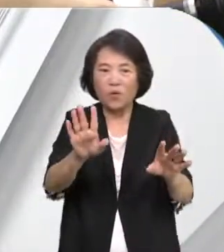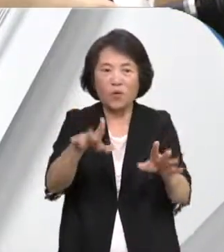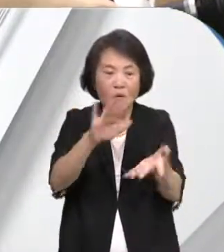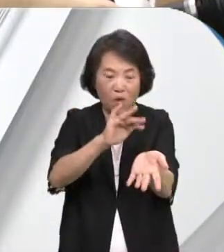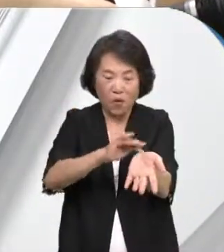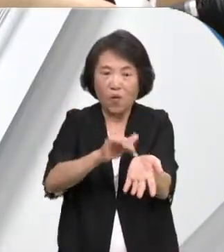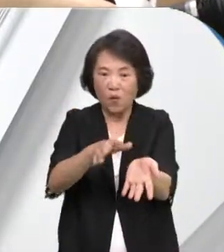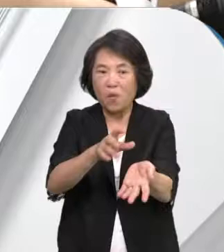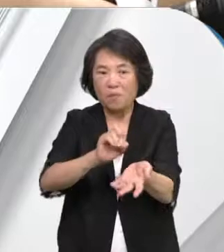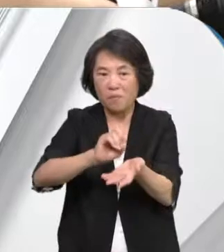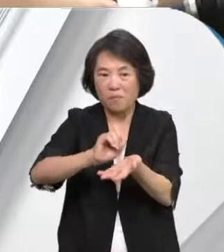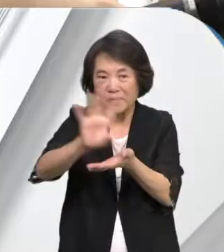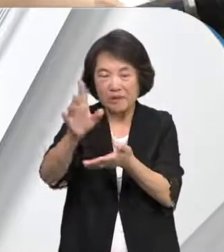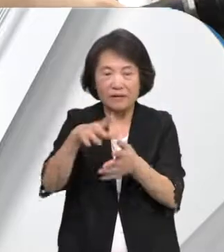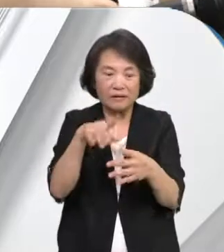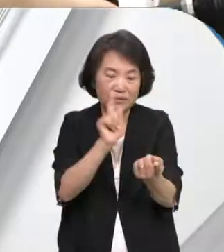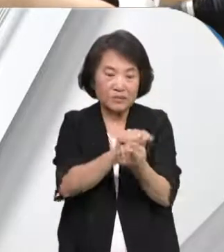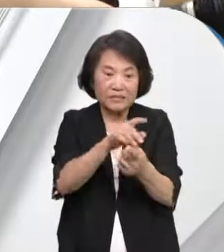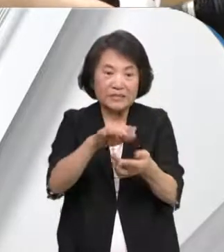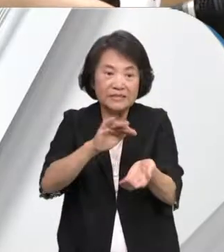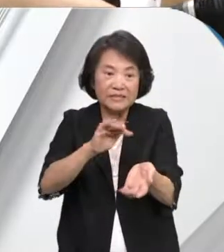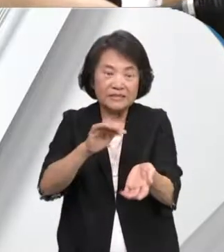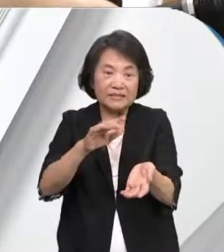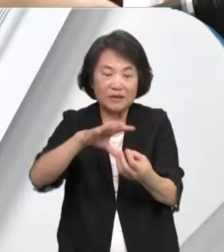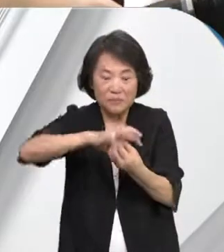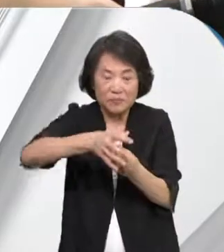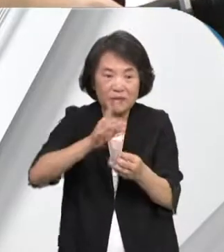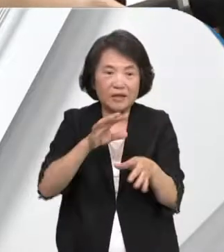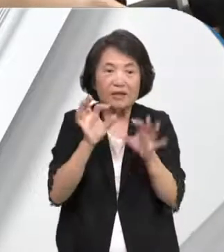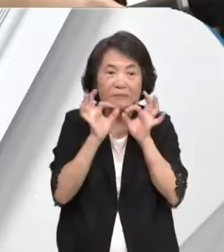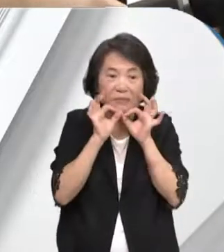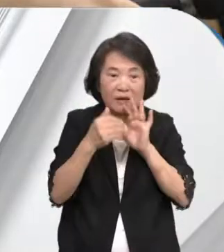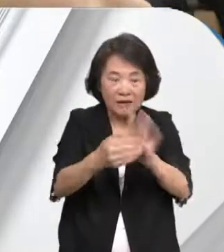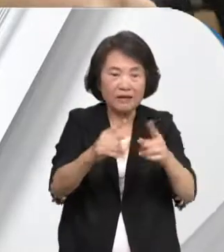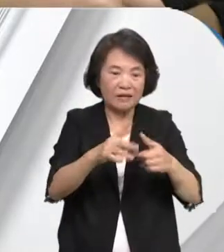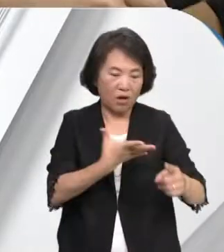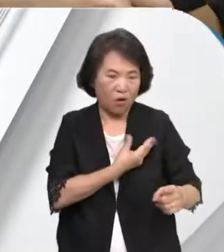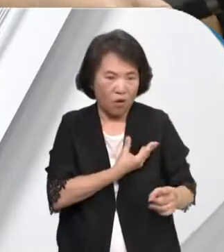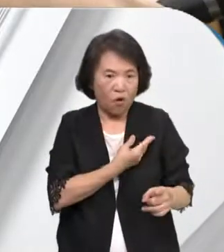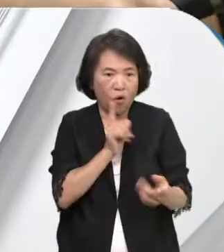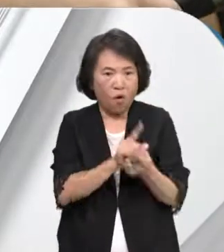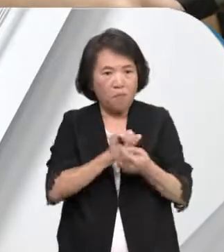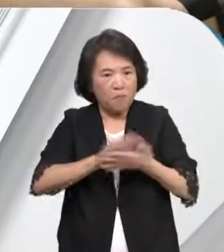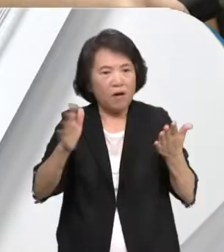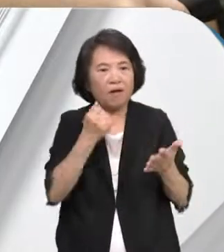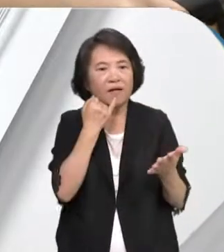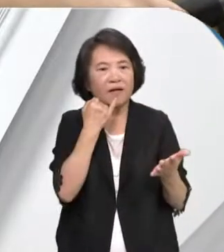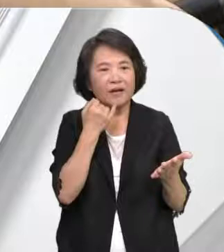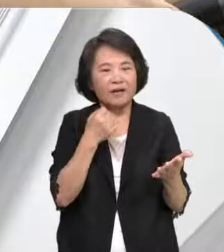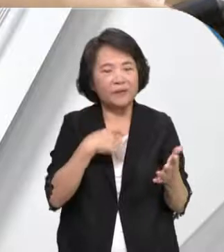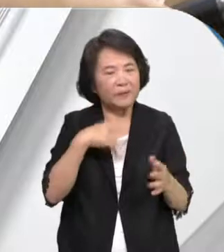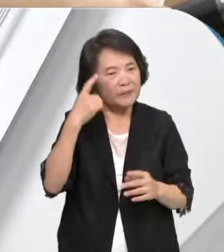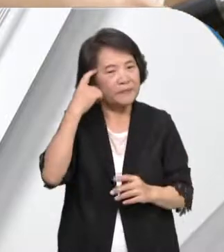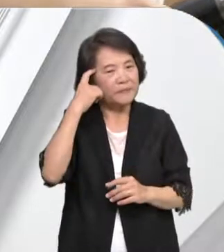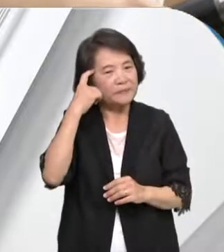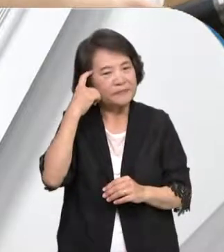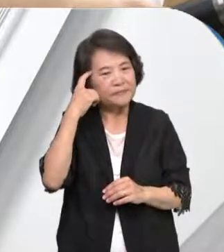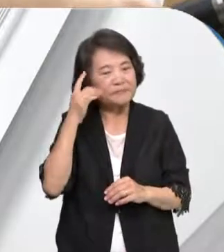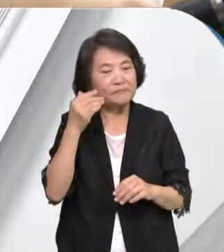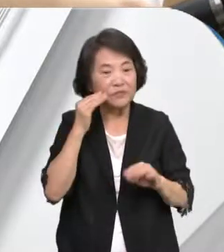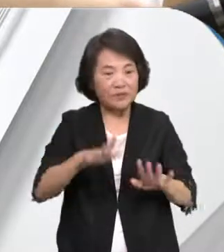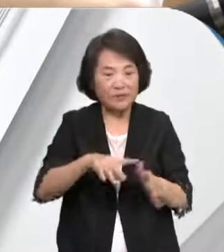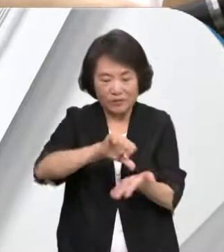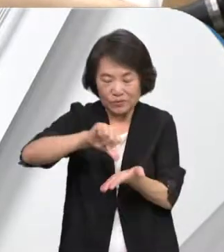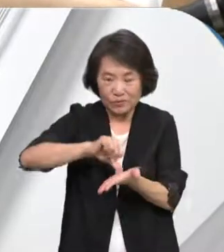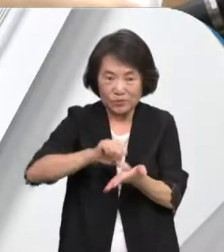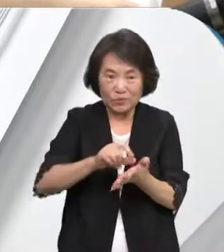学报道，对于抗癌啦，或者是说一些心血管疾病都有非常好的效果，所以我们希望能够把